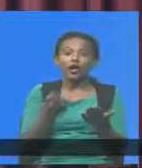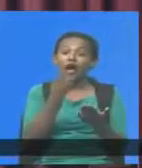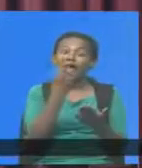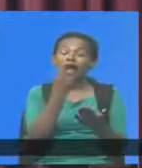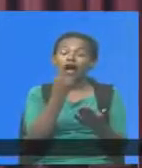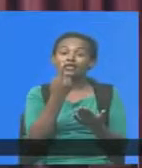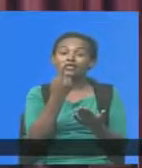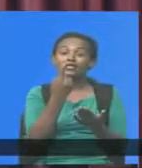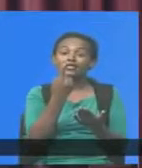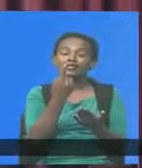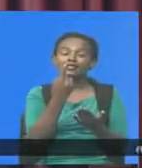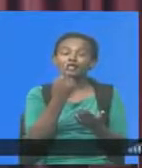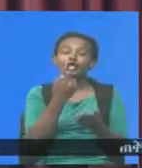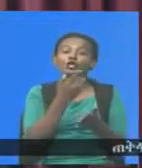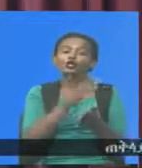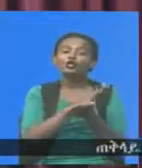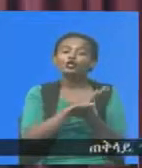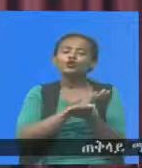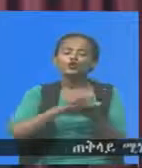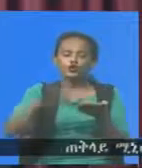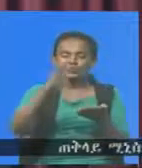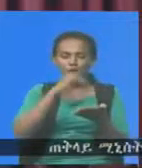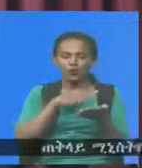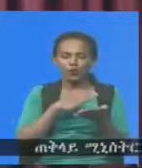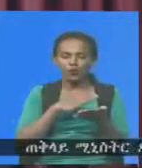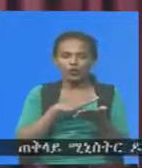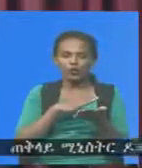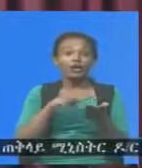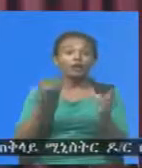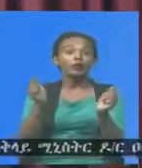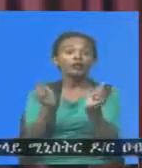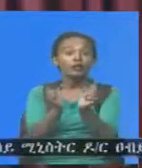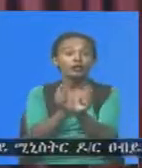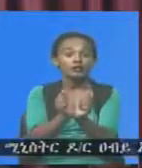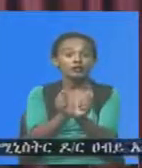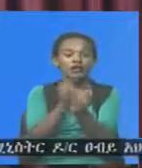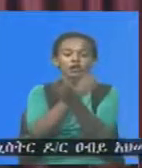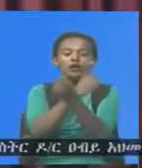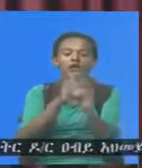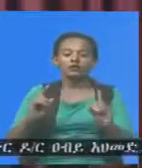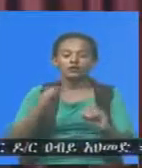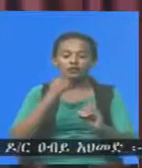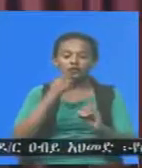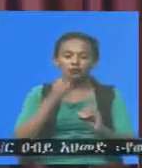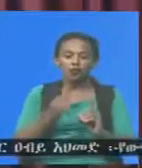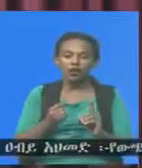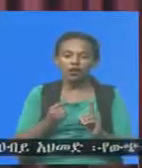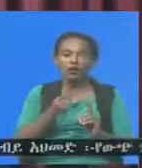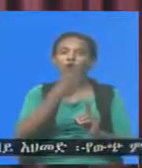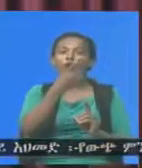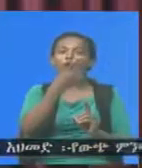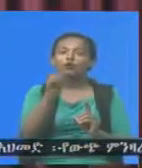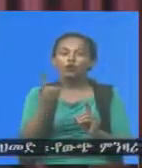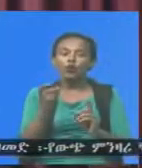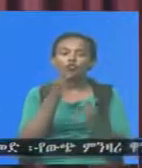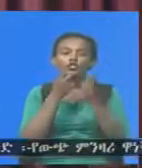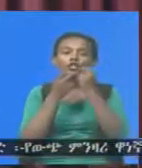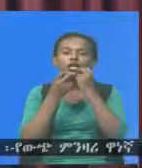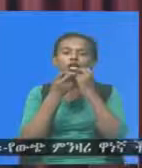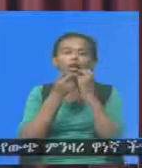አንድ ንጹህ ሰው ከመታሰር ለፍትህ ሲባል 100 ወንጀለኛ መፍታት ይሻላል